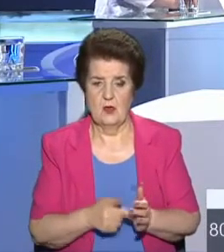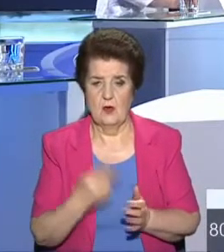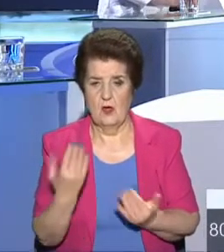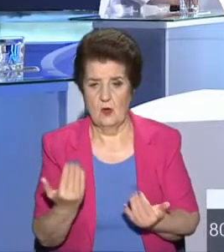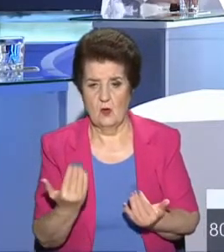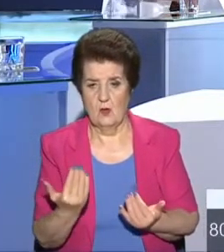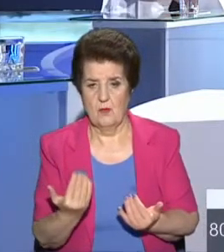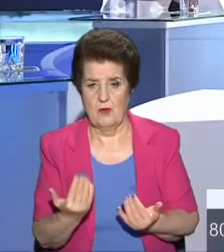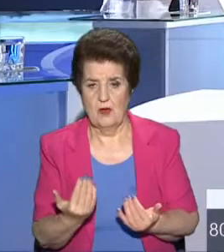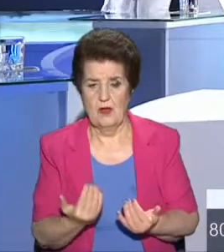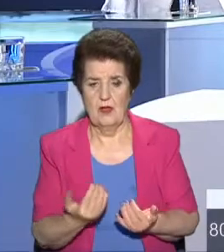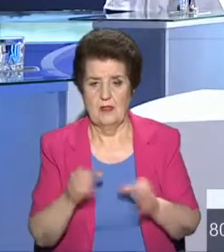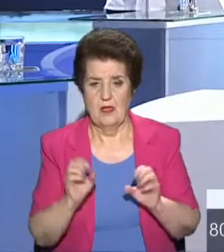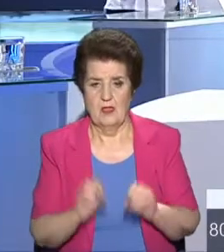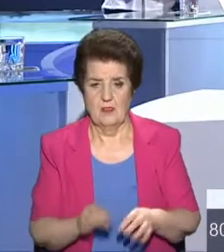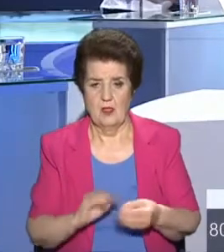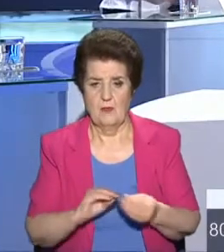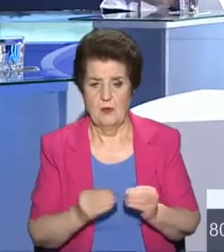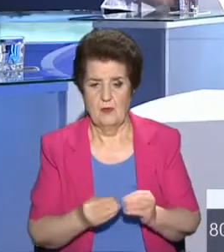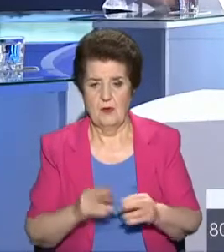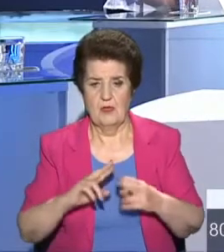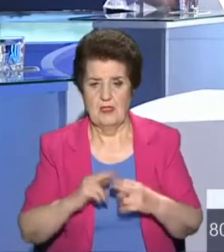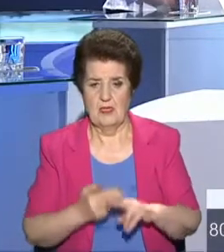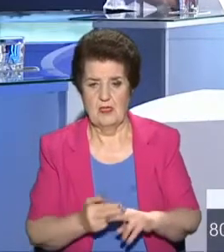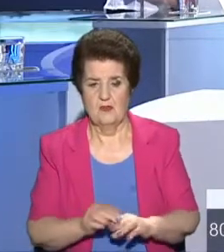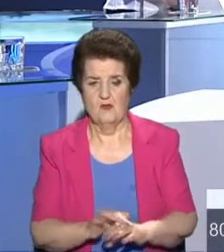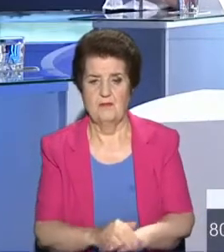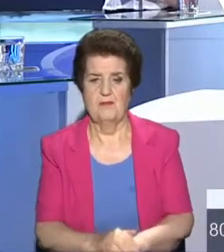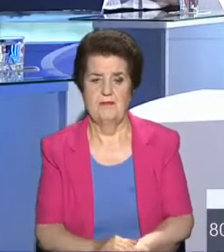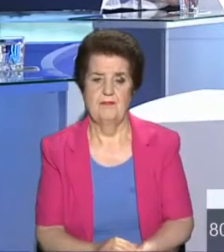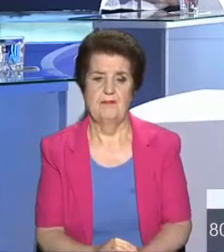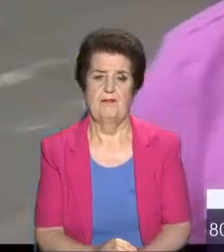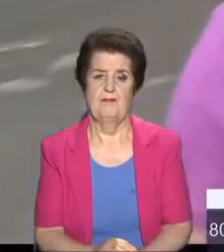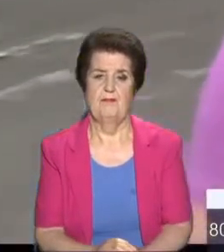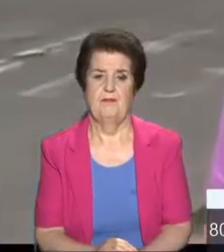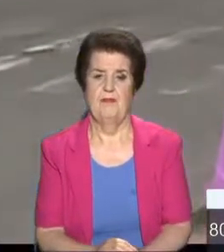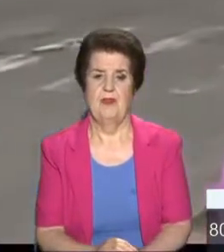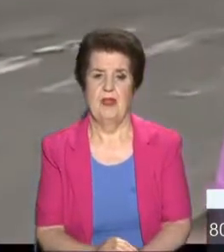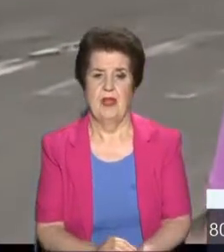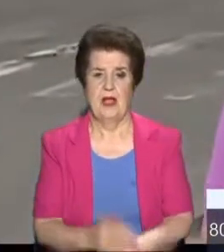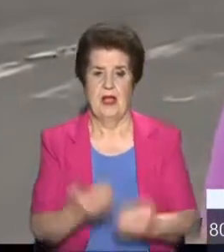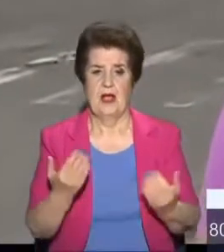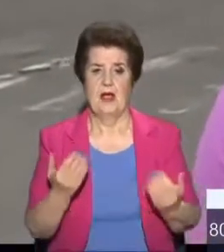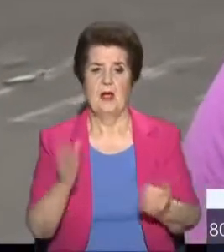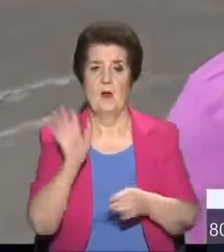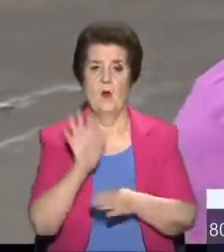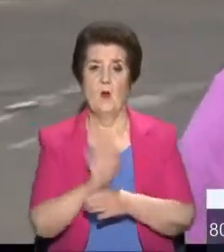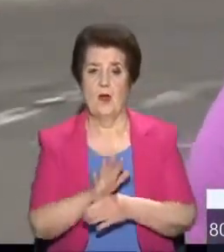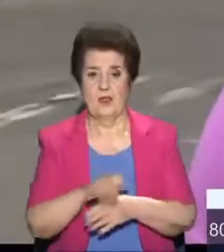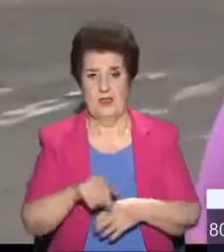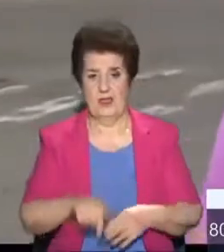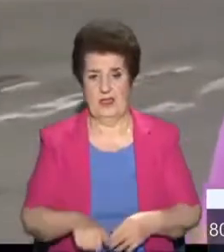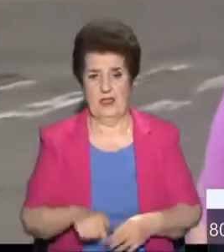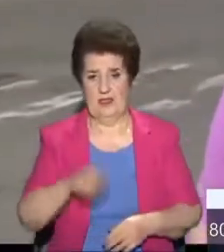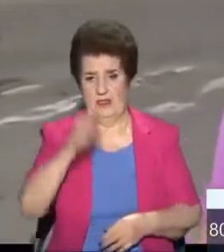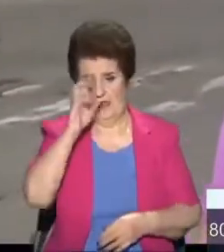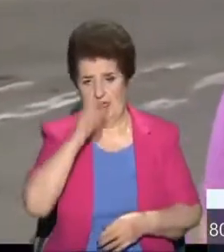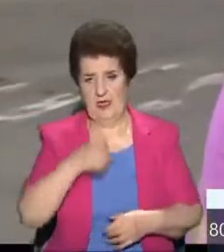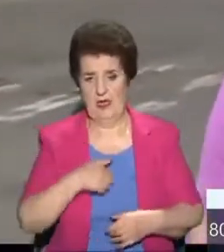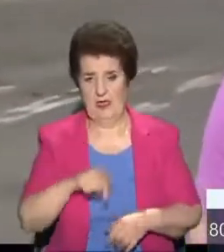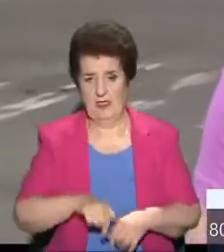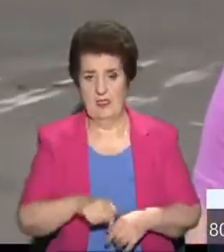înțelegea că am înțeles că sa rezolvat problemele tehnice PSI sudată ordine în țara asta a noastră Moldova